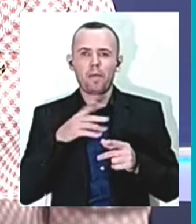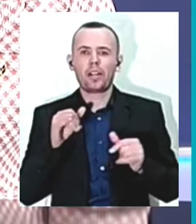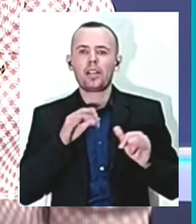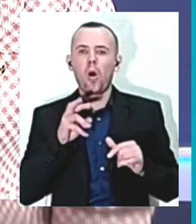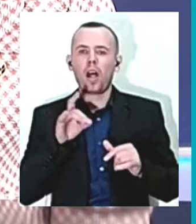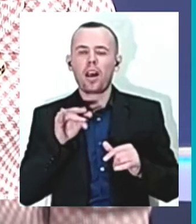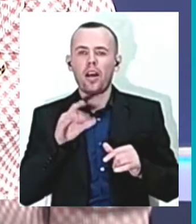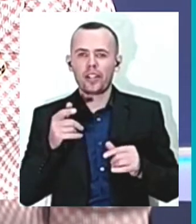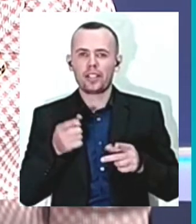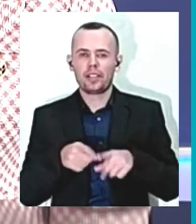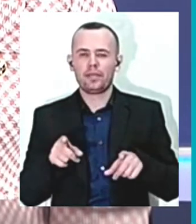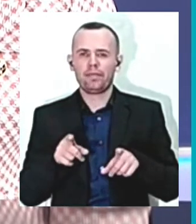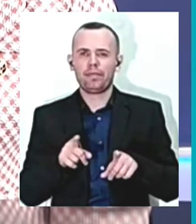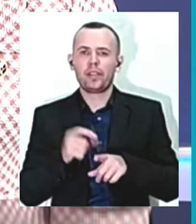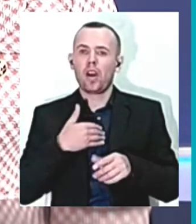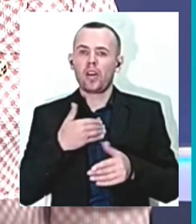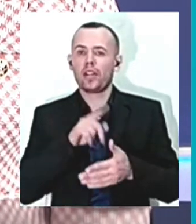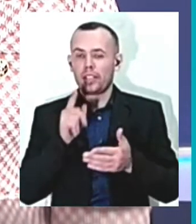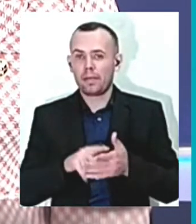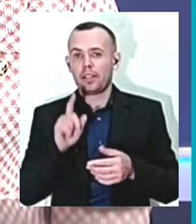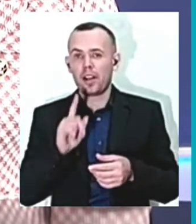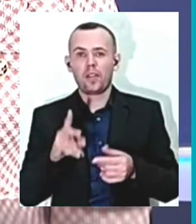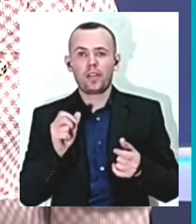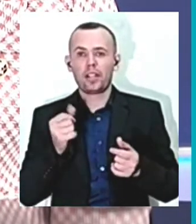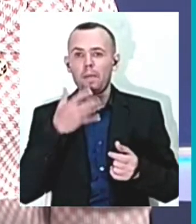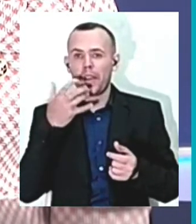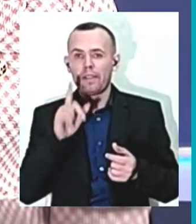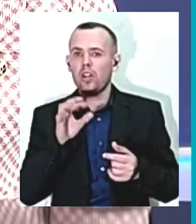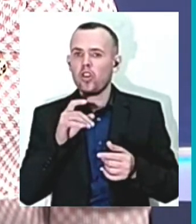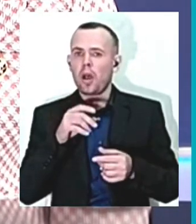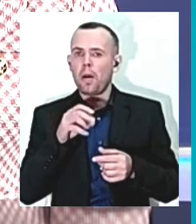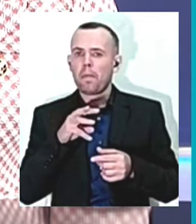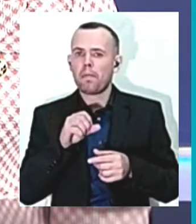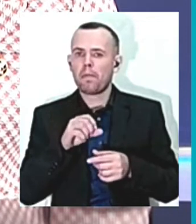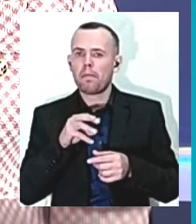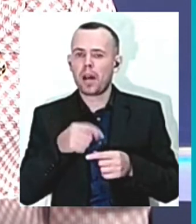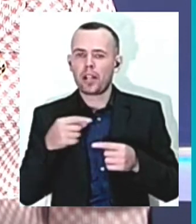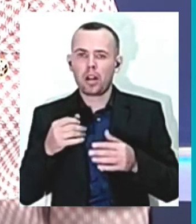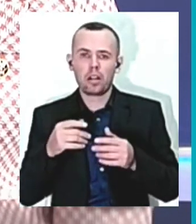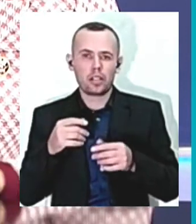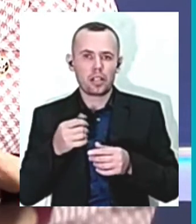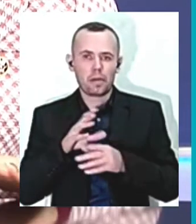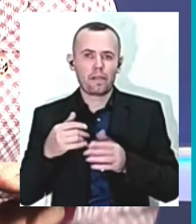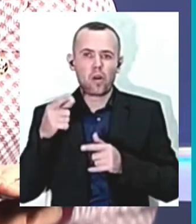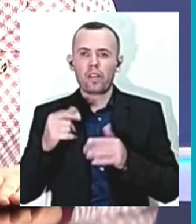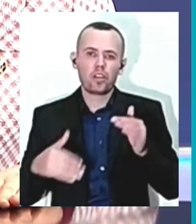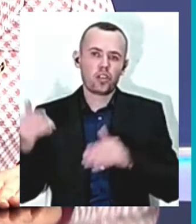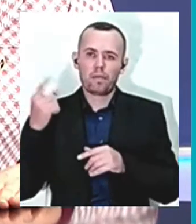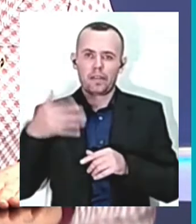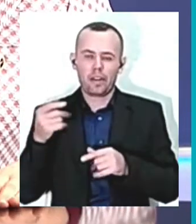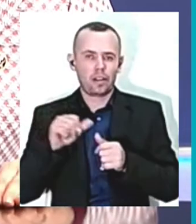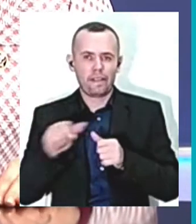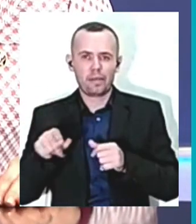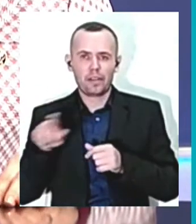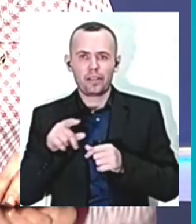хотіла запитати, так, чому? Але на півдні, до речі, матеріальна забезпеченість вища. Вона увійшла в п'ятірку, на відміну від інших країн. На півдні увійшла в п'ятірку, так?